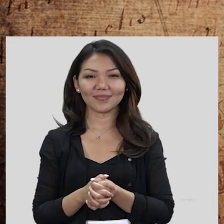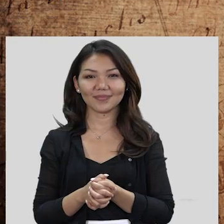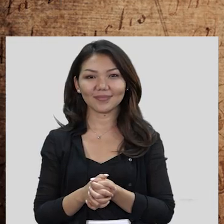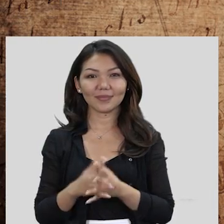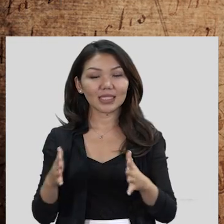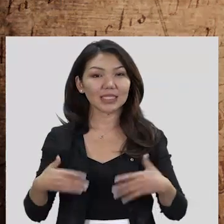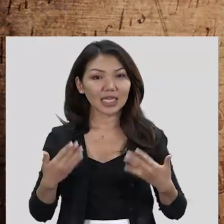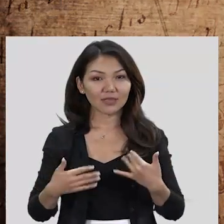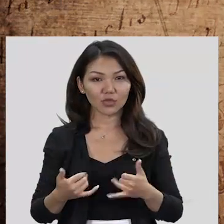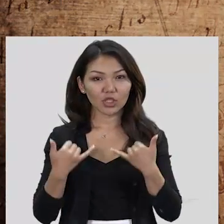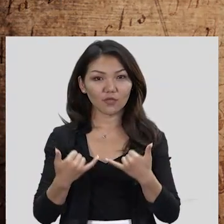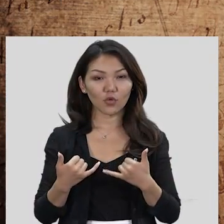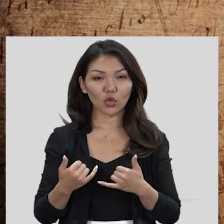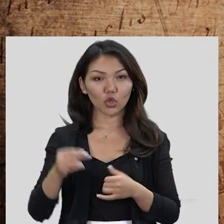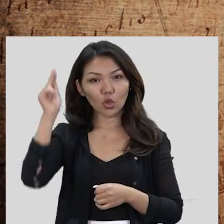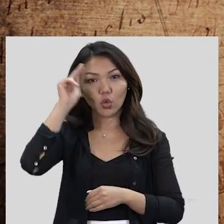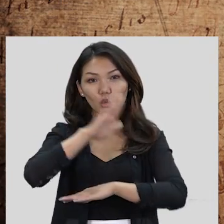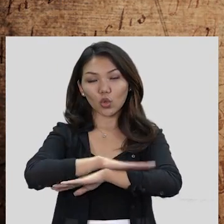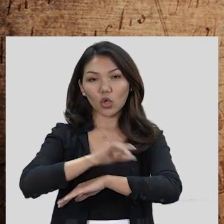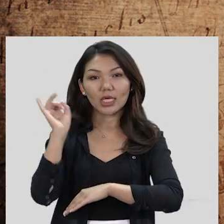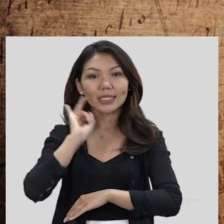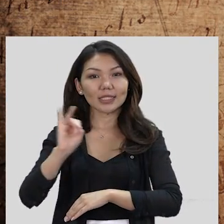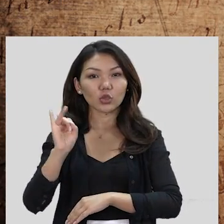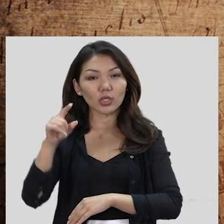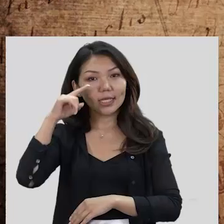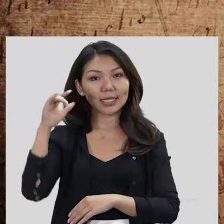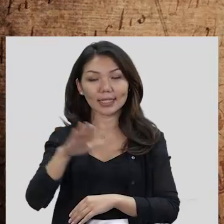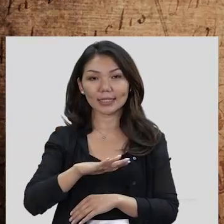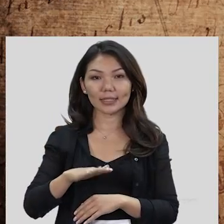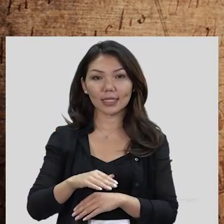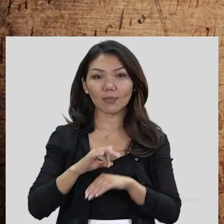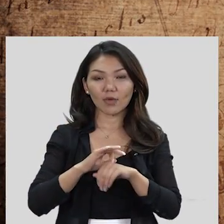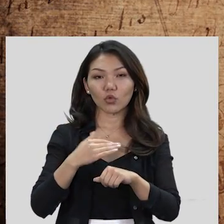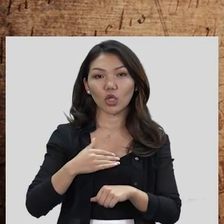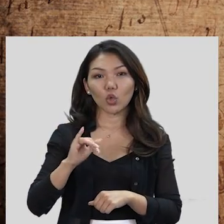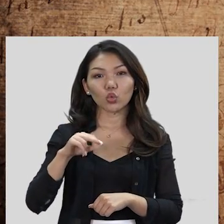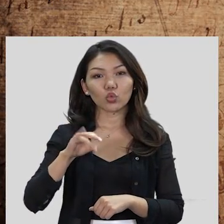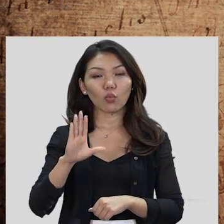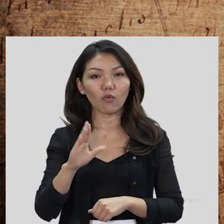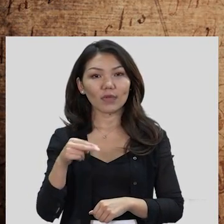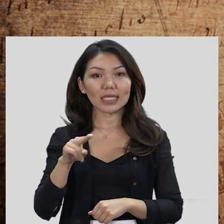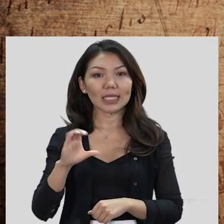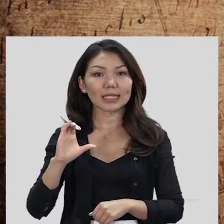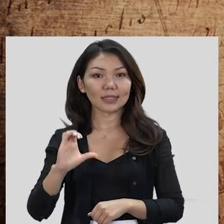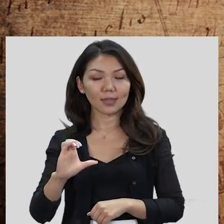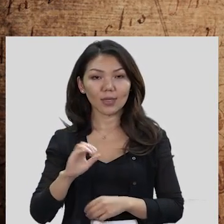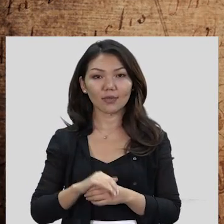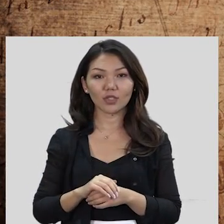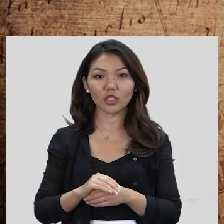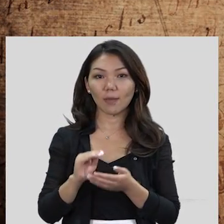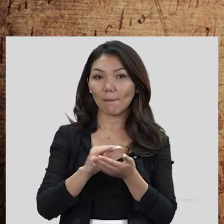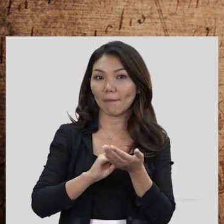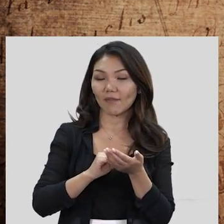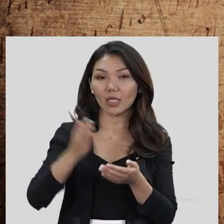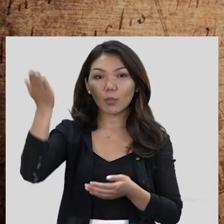здравствуйте сегодня урок истории кыргызстана траве дела ямку супов да не аслама twitch повторяя с